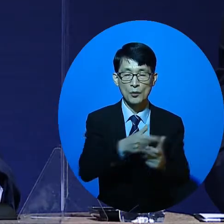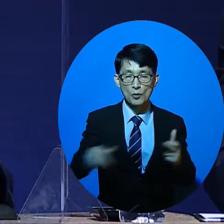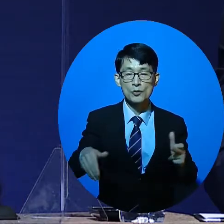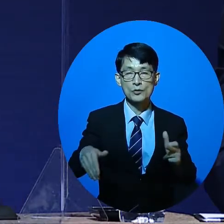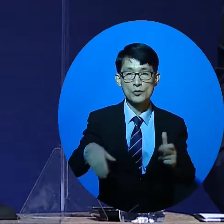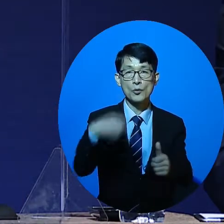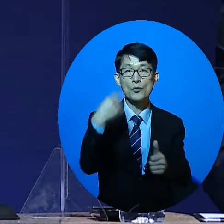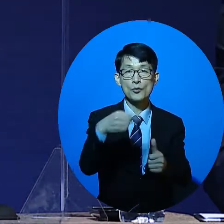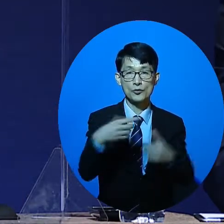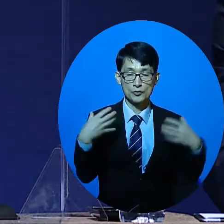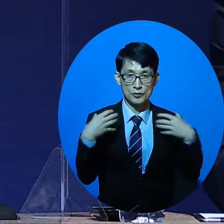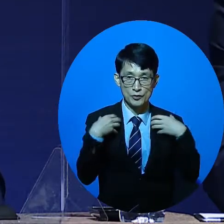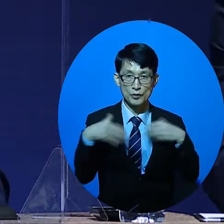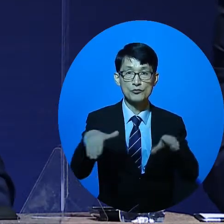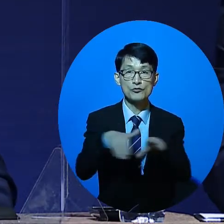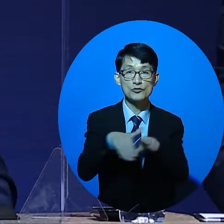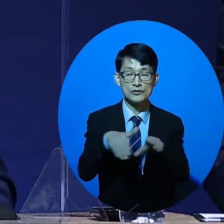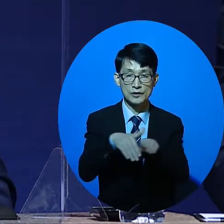문화체육장학관님의